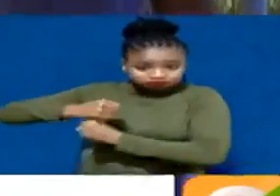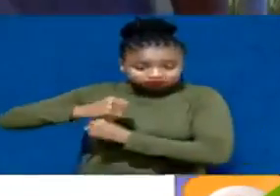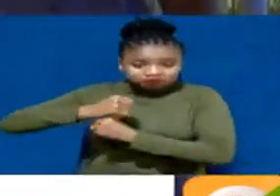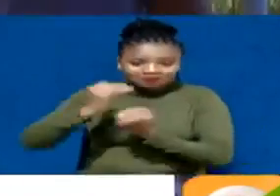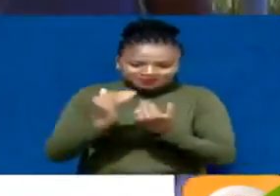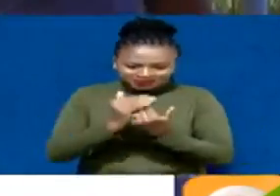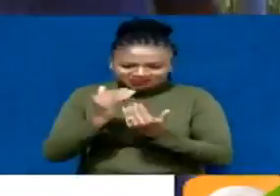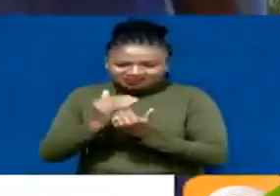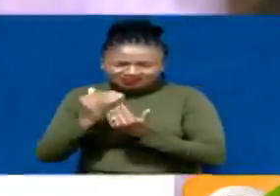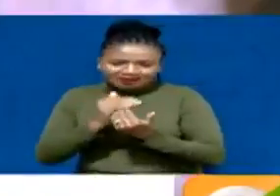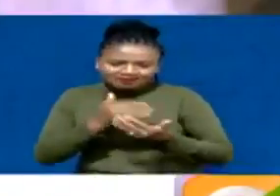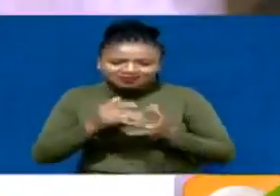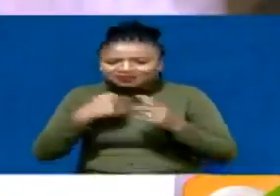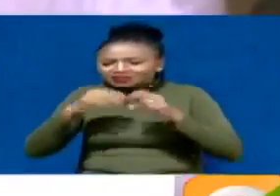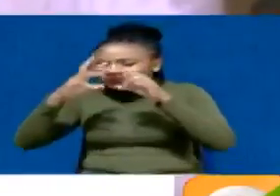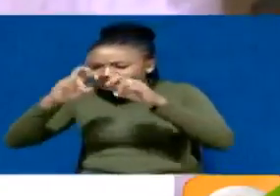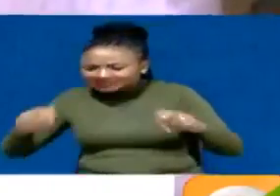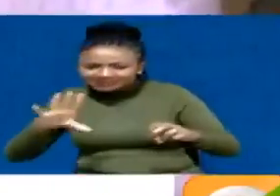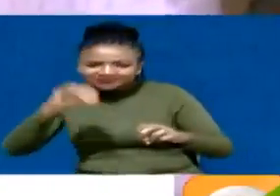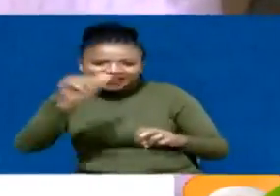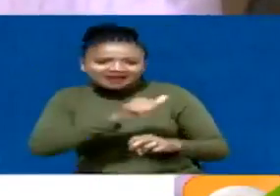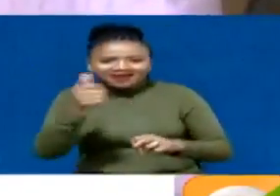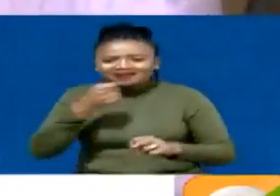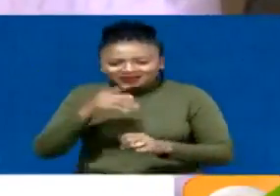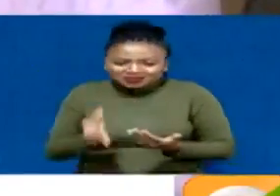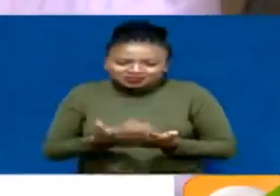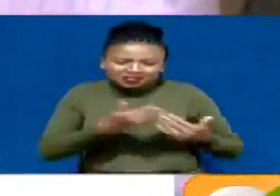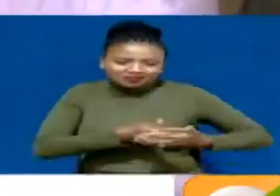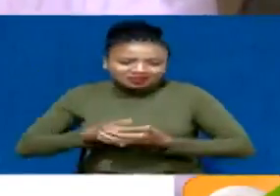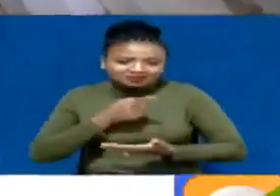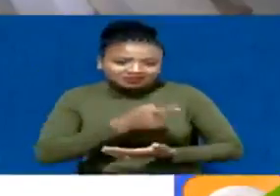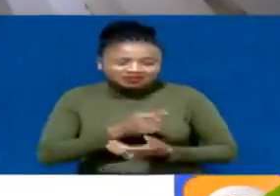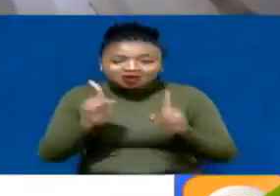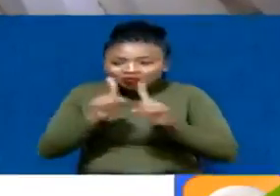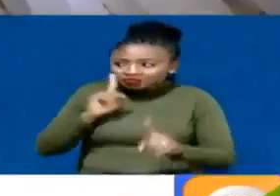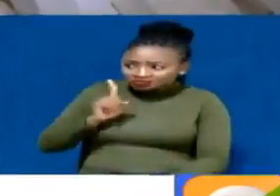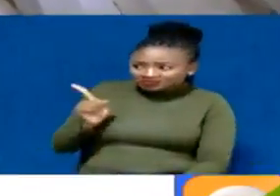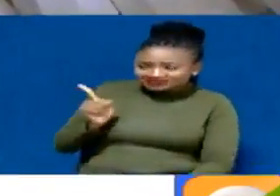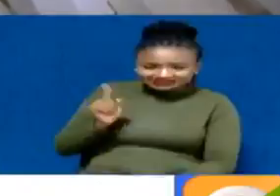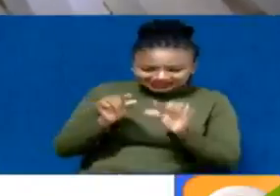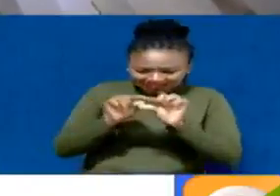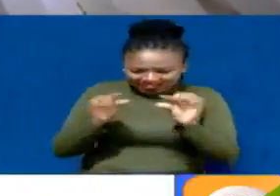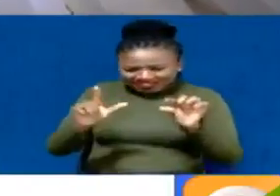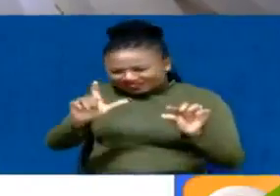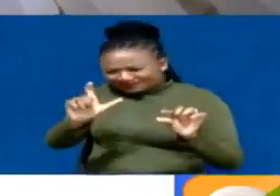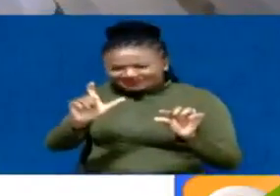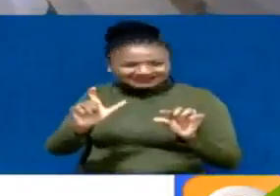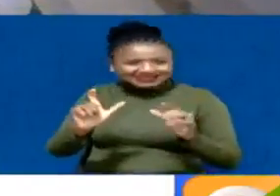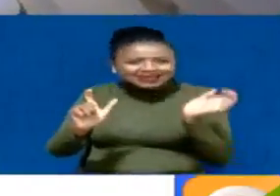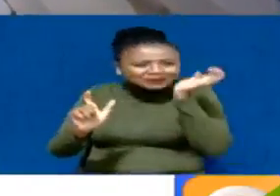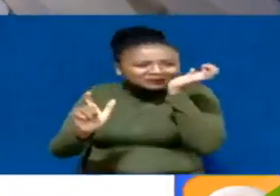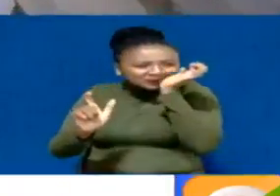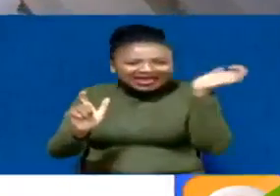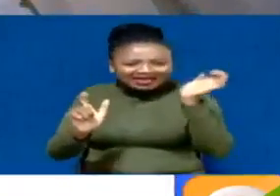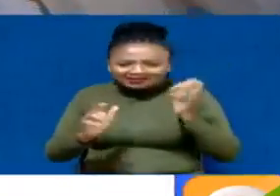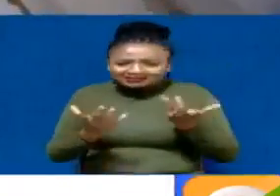kuendesha utafiti wa dawa hiyo mbadala. Baadhi ya yale inalenga kurekebisha ni umbo la dawa hiyo na kuondoa uchungu.